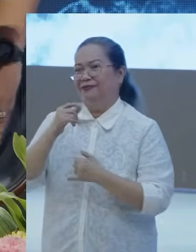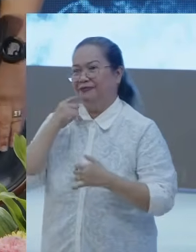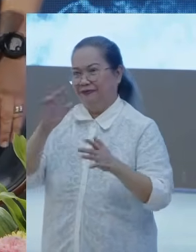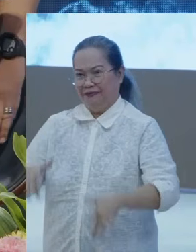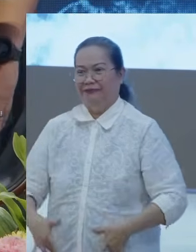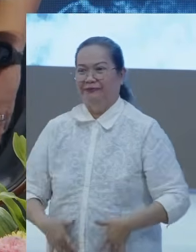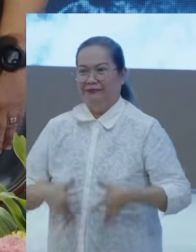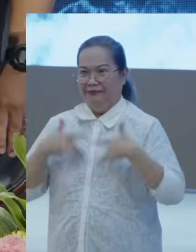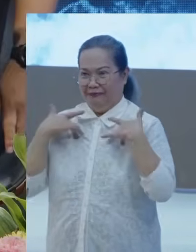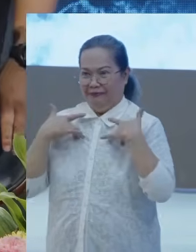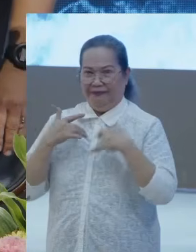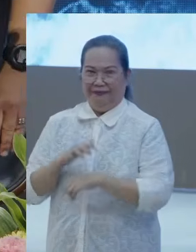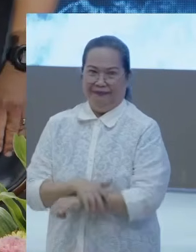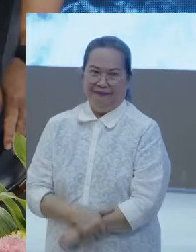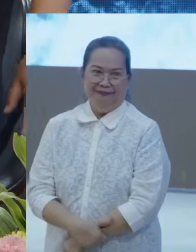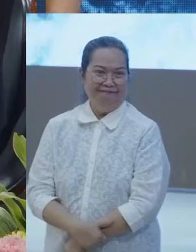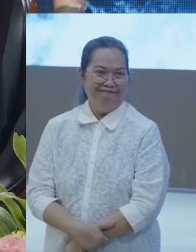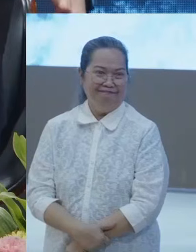Everlasting life.